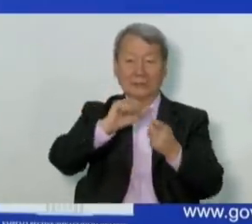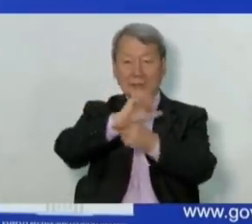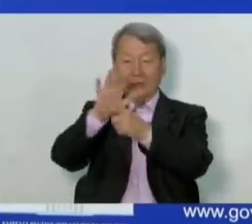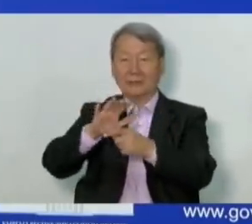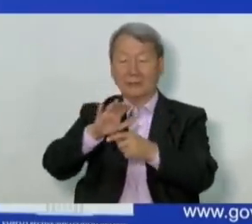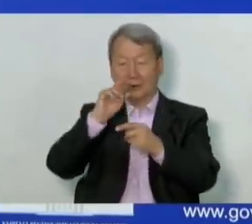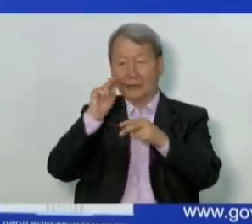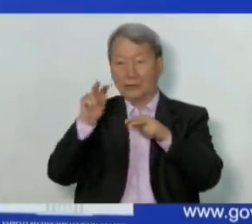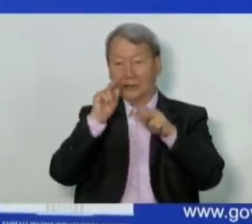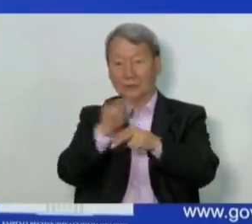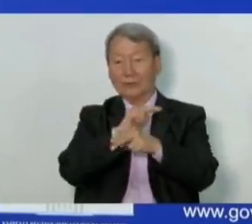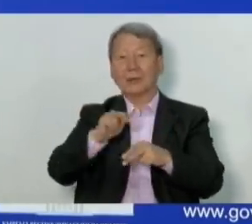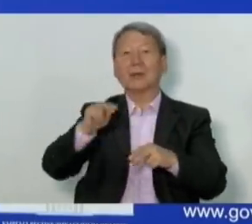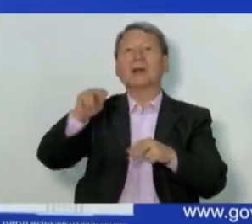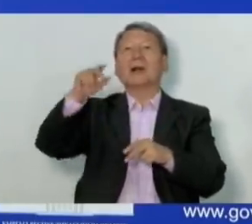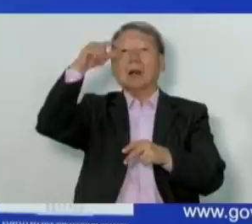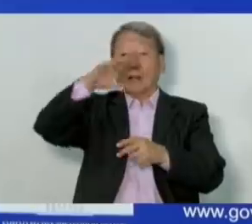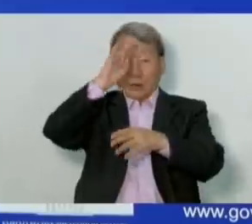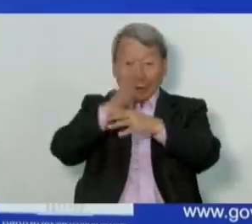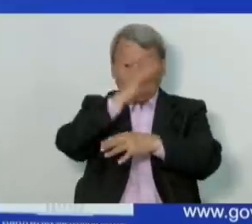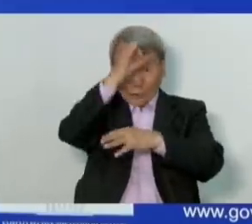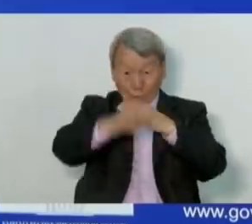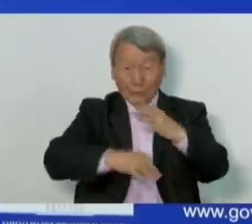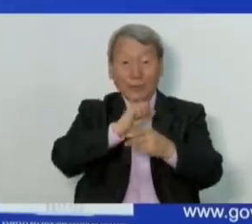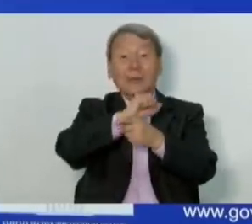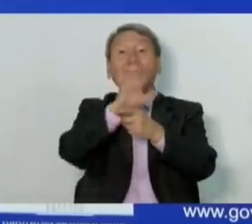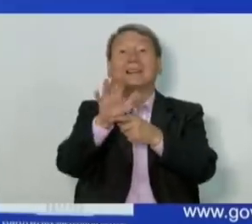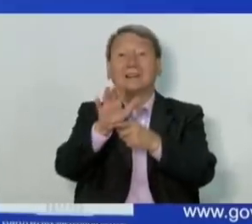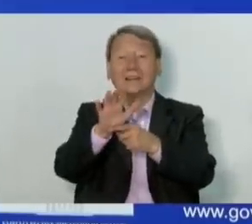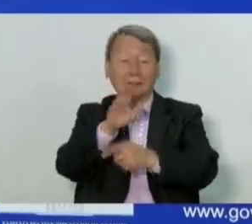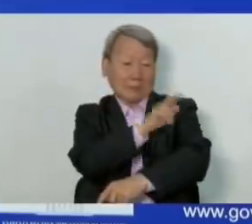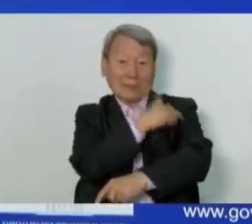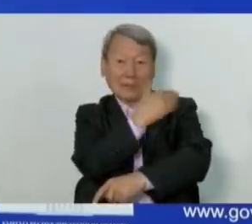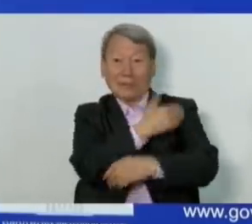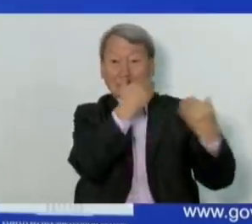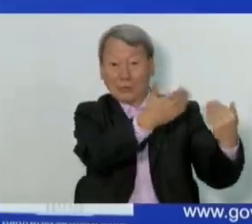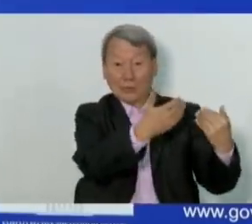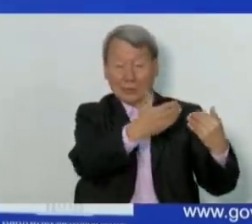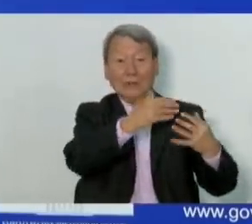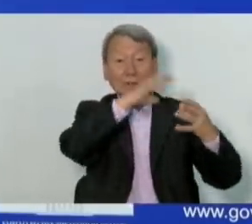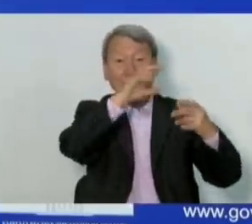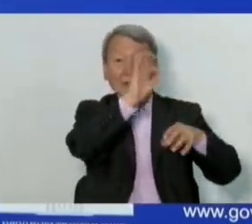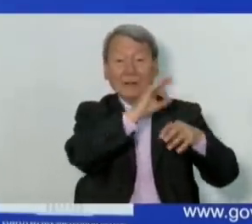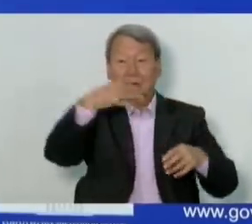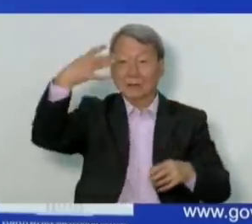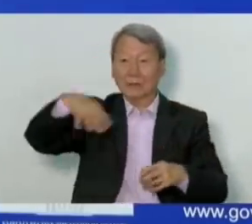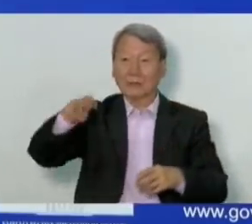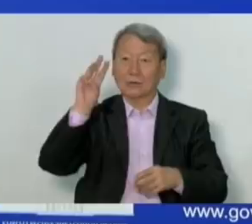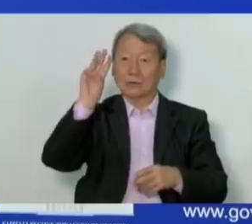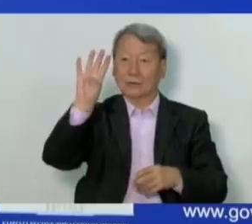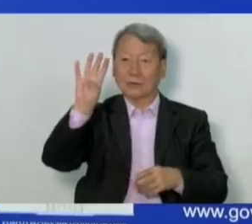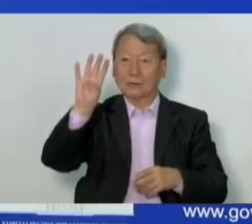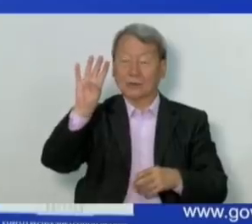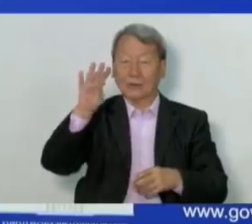сақталғыда. Бір сұтқа ічінде коронавирус жұқтыру алған медициналық қызматкелердің саны 43 түт